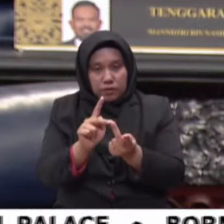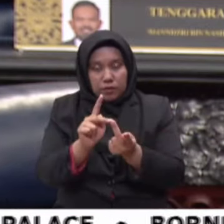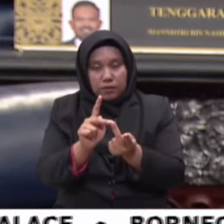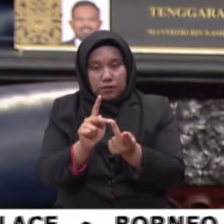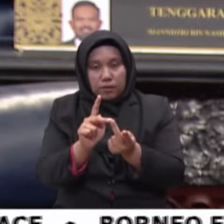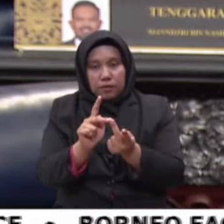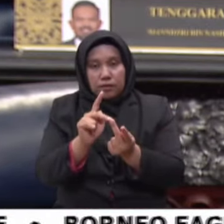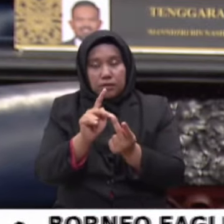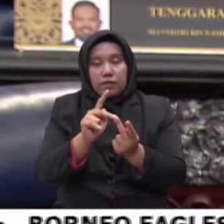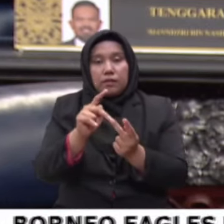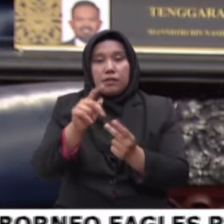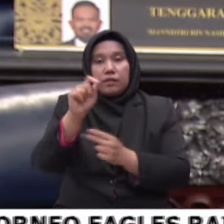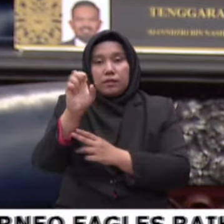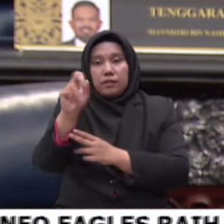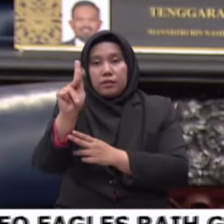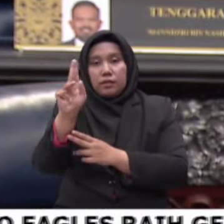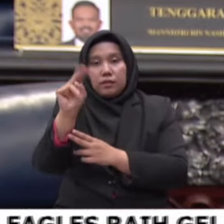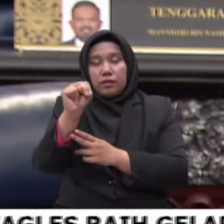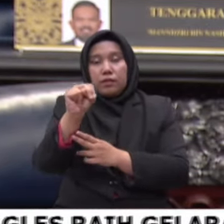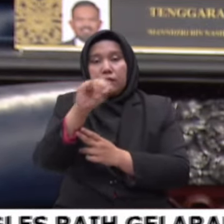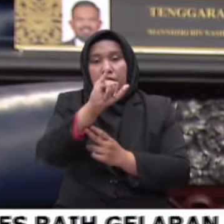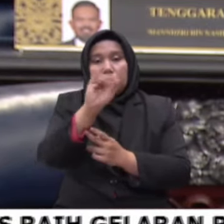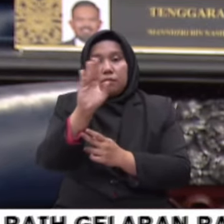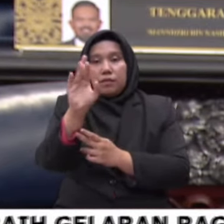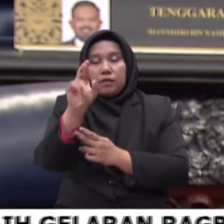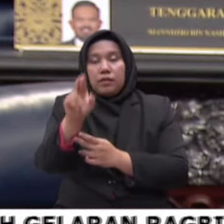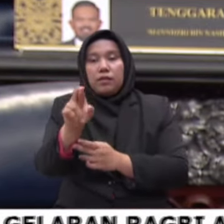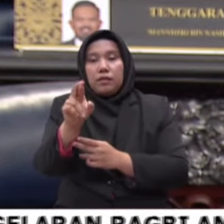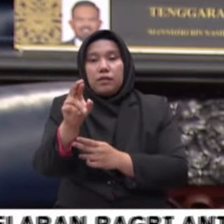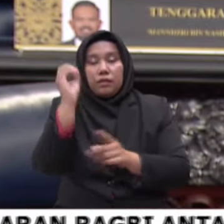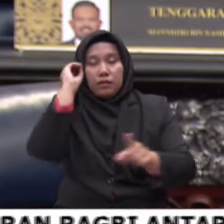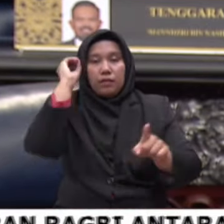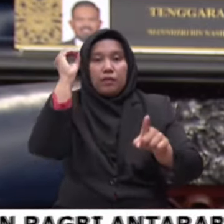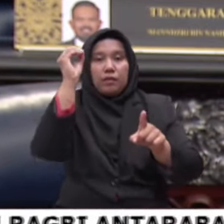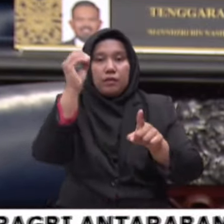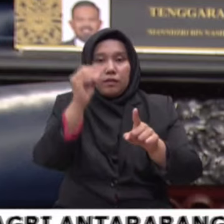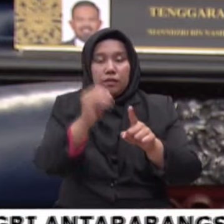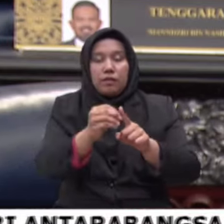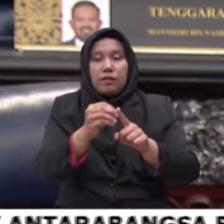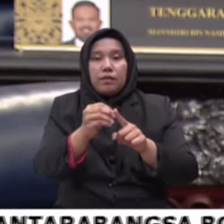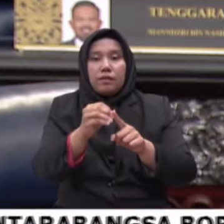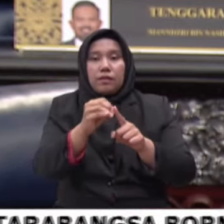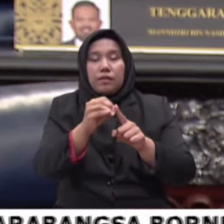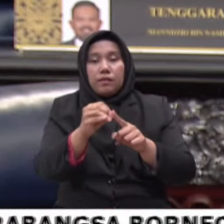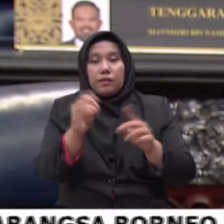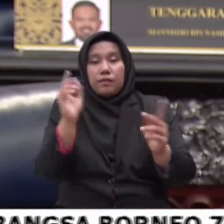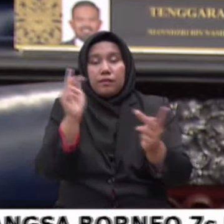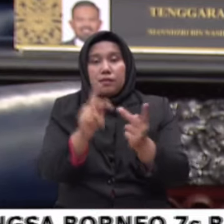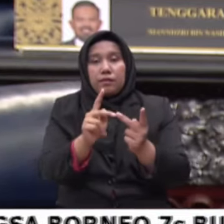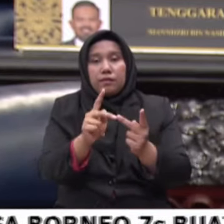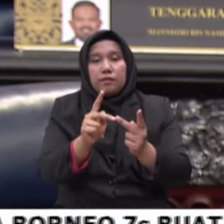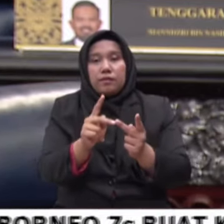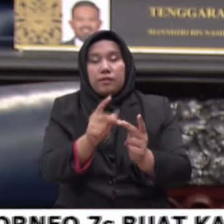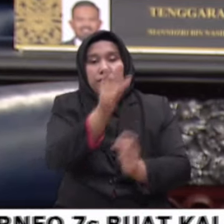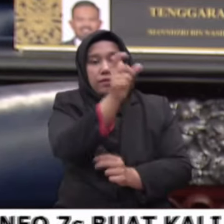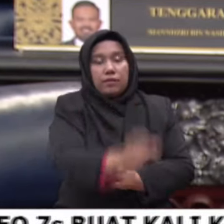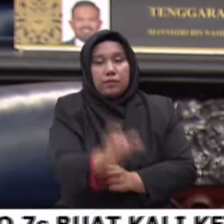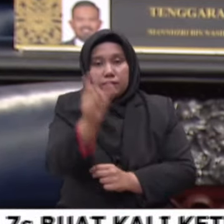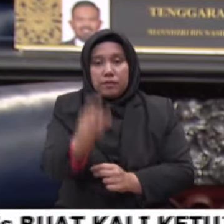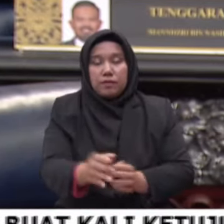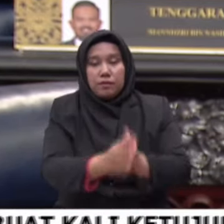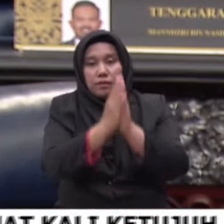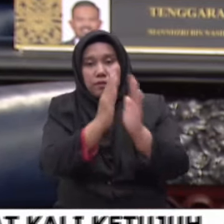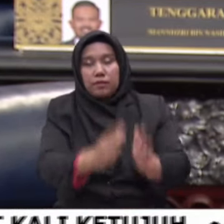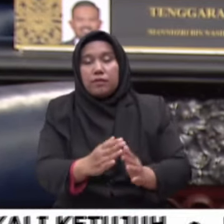tekun IPR ya tersebut juga mempunyai objektif yang mengurangkan idle time kepada seseorang pemohon yang sebelum ini